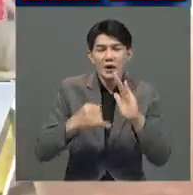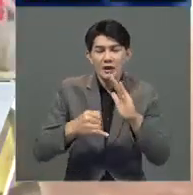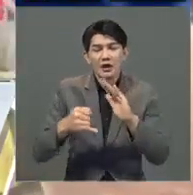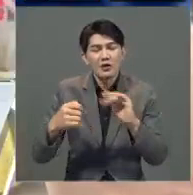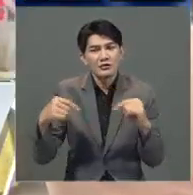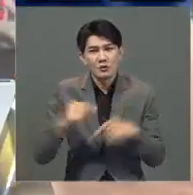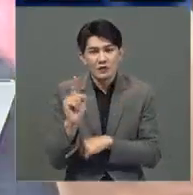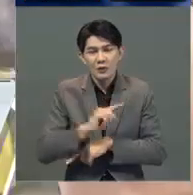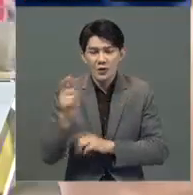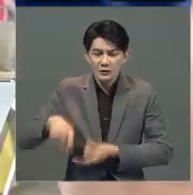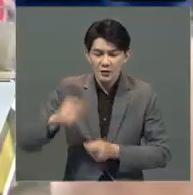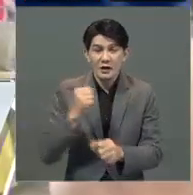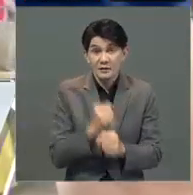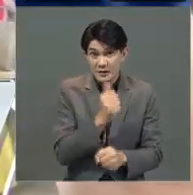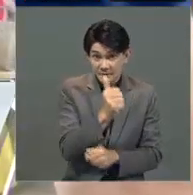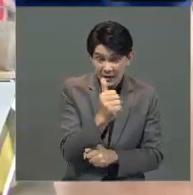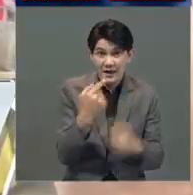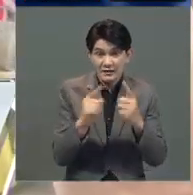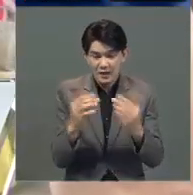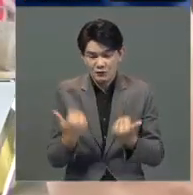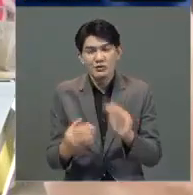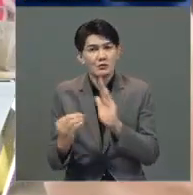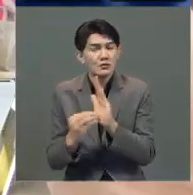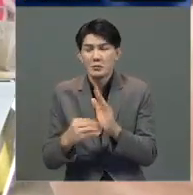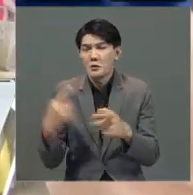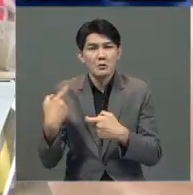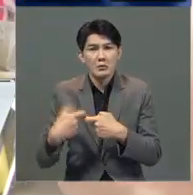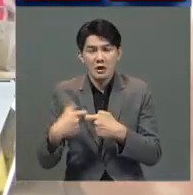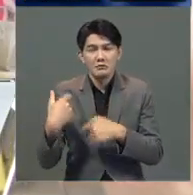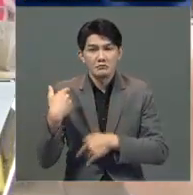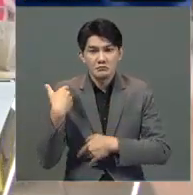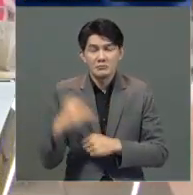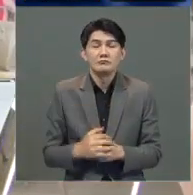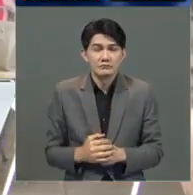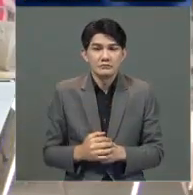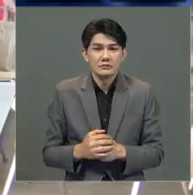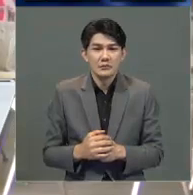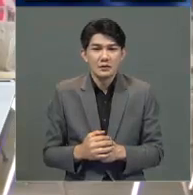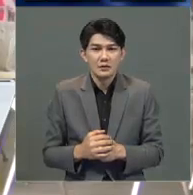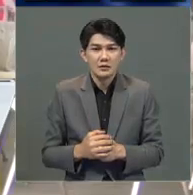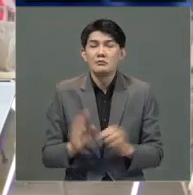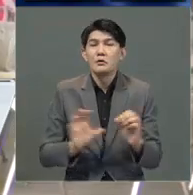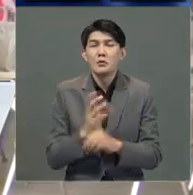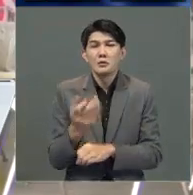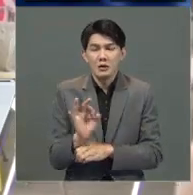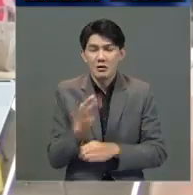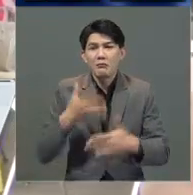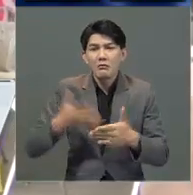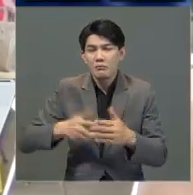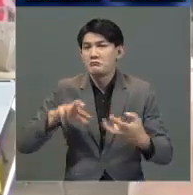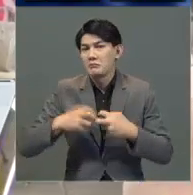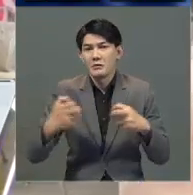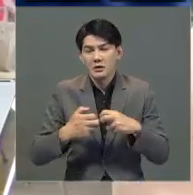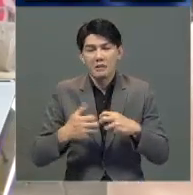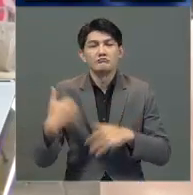นอกกันว่าสงกรานต์เขาจะทำเลยเขาไม่มีการวันหยุดแบบแรงเทียบประมาณมาติดครูอีกได้ไหมคะไปไหนก็ไม่